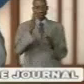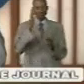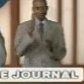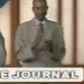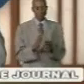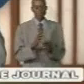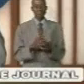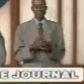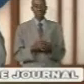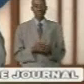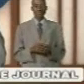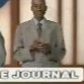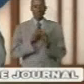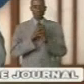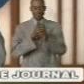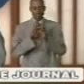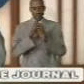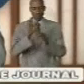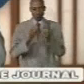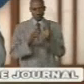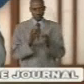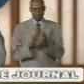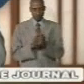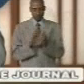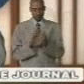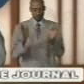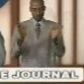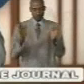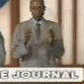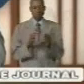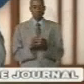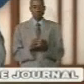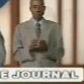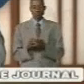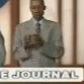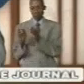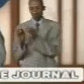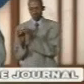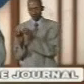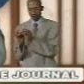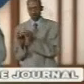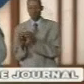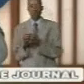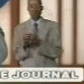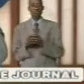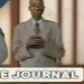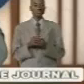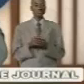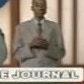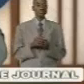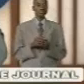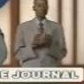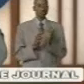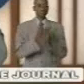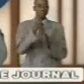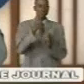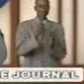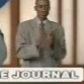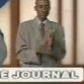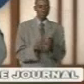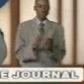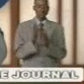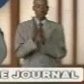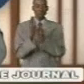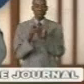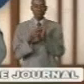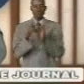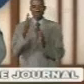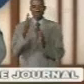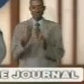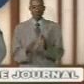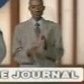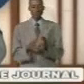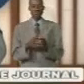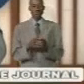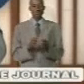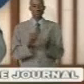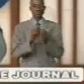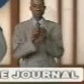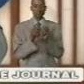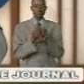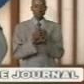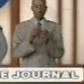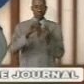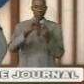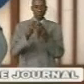du secrétaire général de la francophonie, huis clos élargi 1+4. 15h30, 17h30, situation